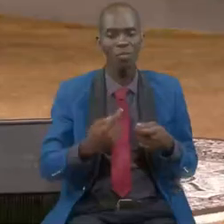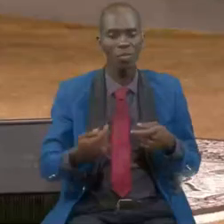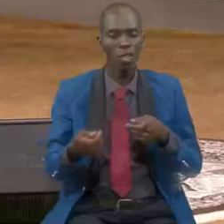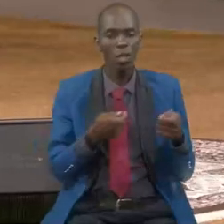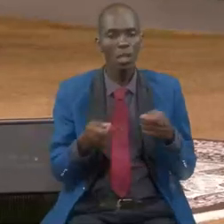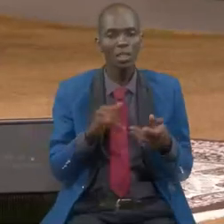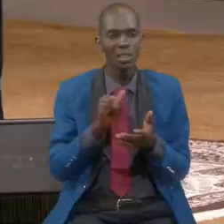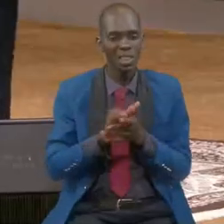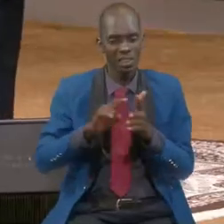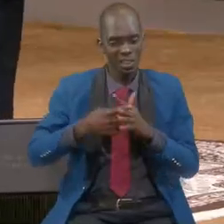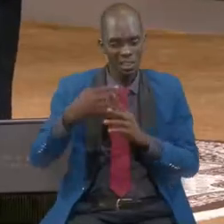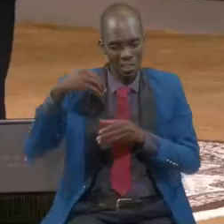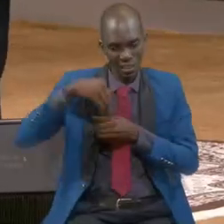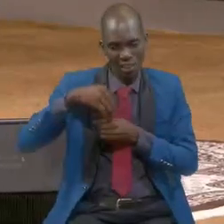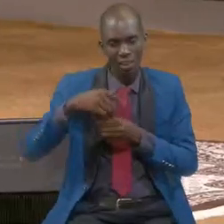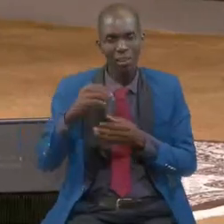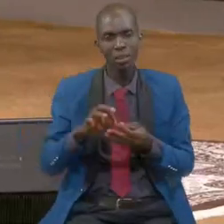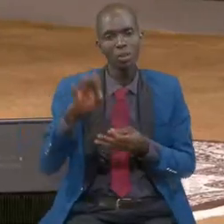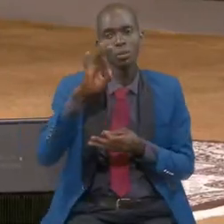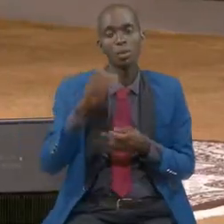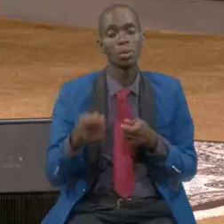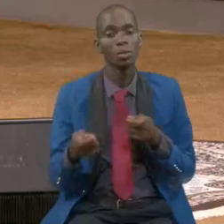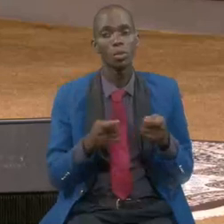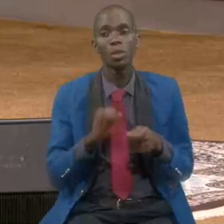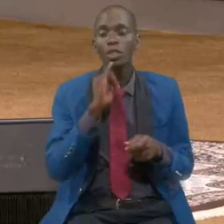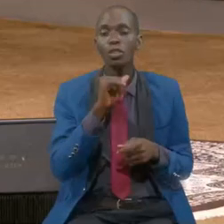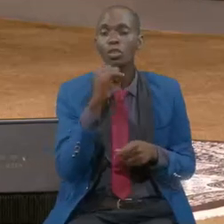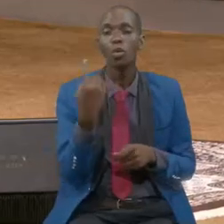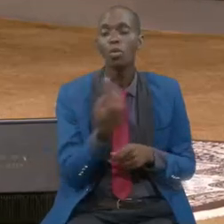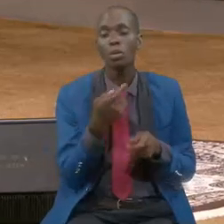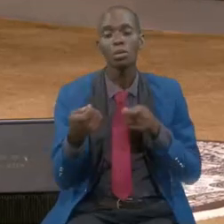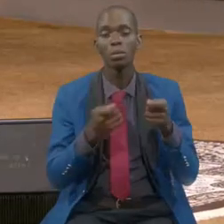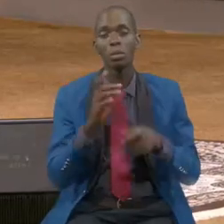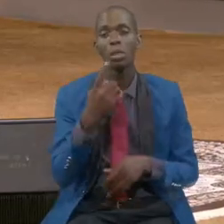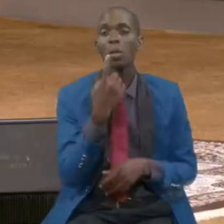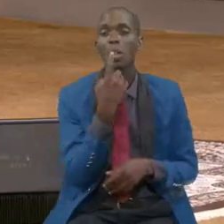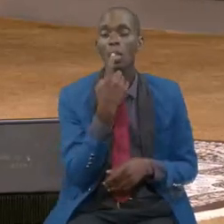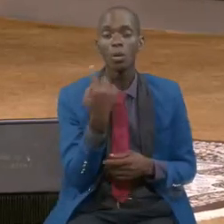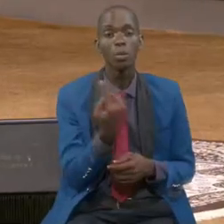le contrôle qui commence dans l'esprit,